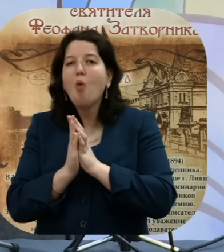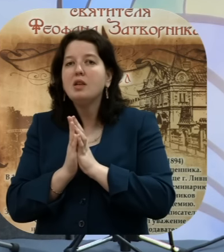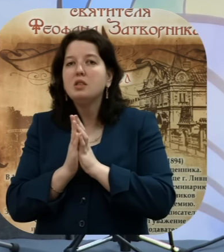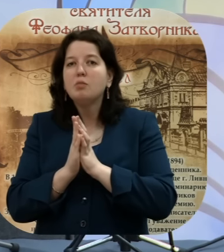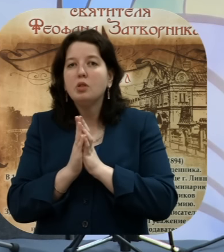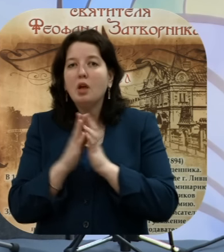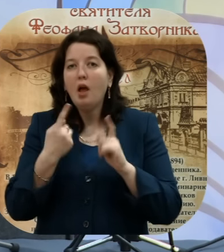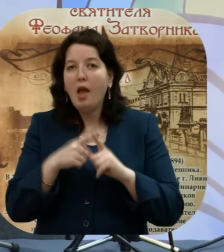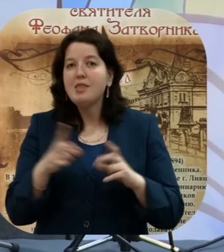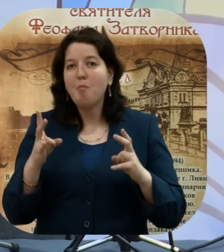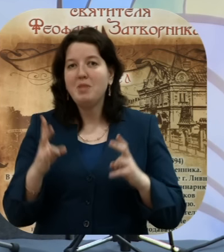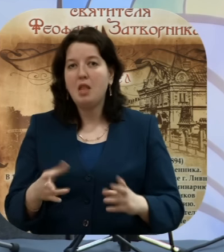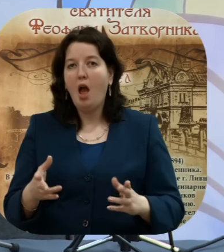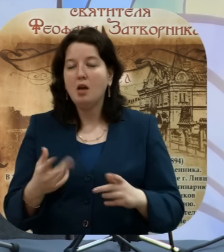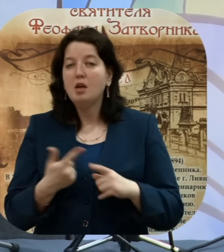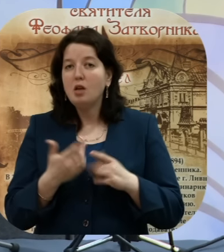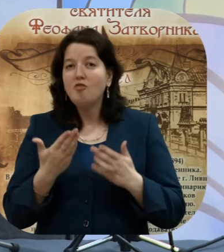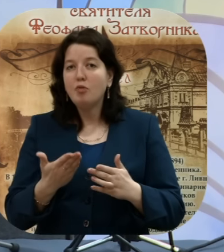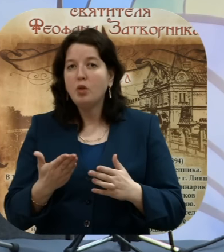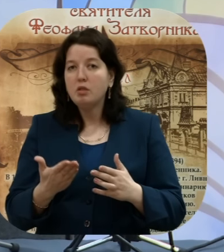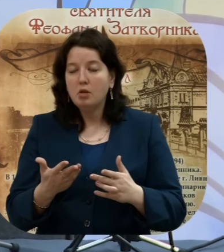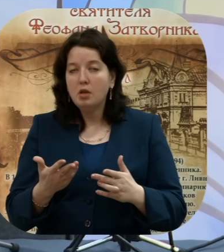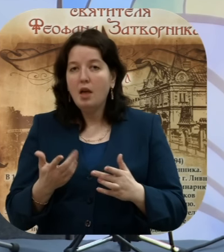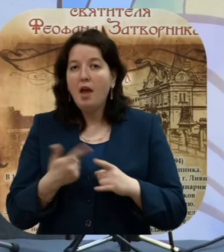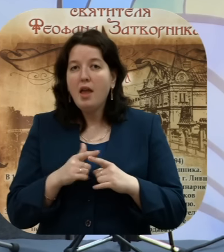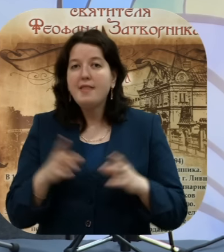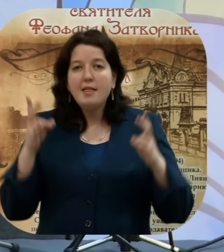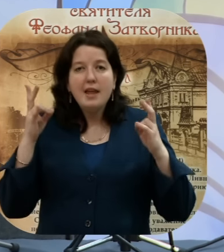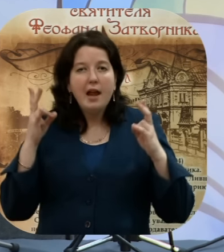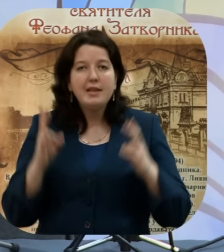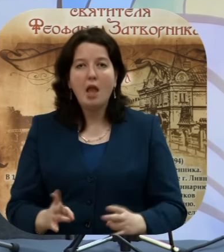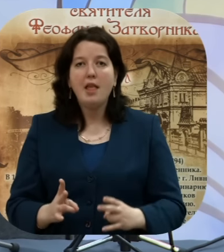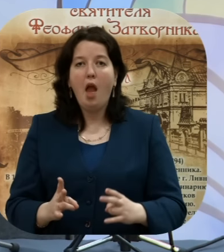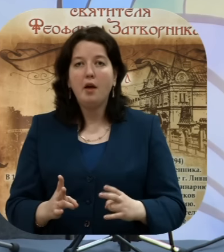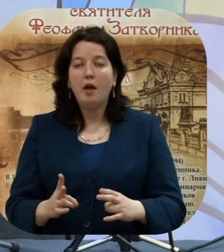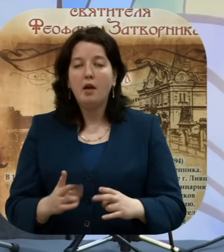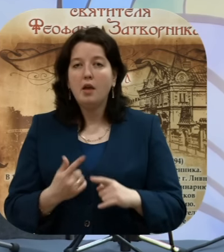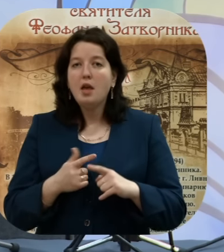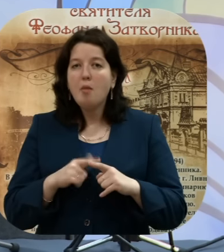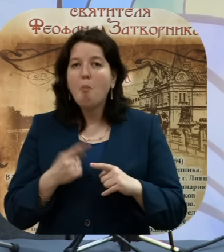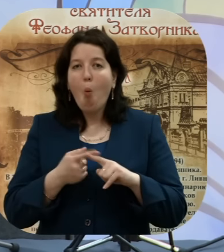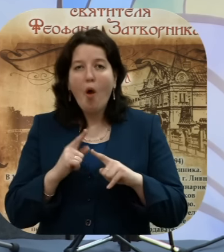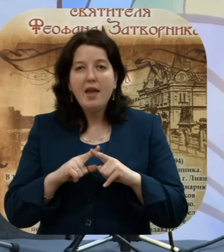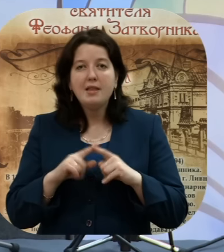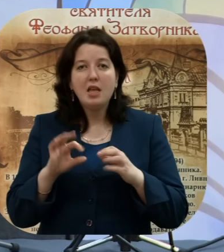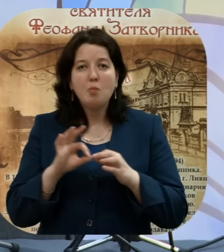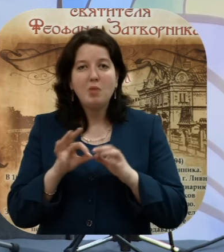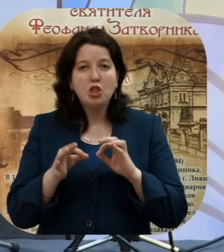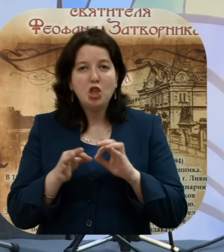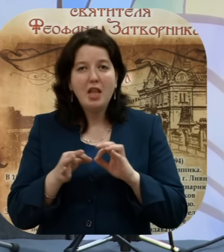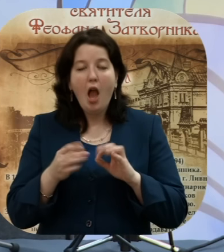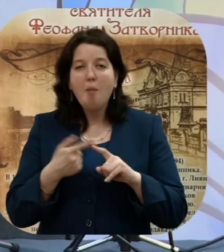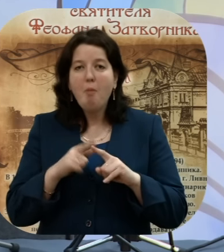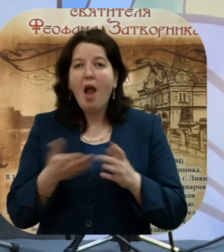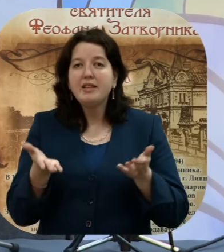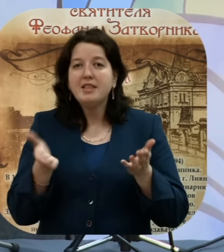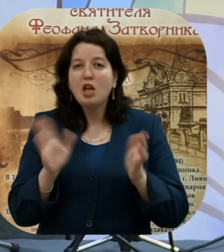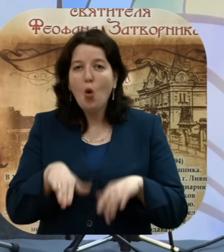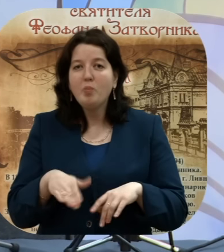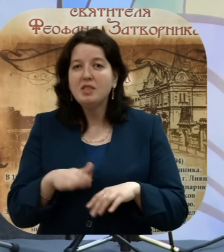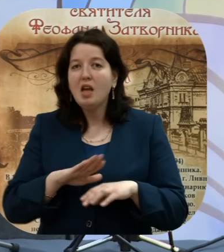Беда. Вот беда. Это трагедия. По этой причине мы и остаемся